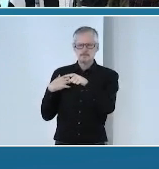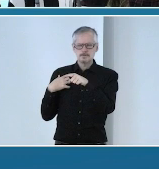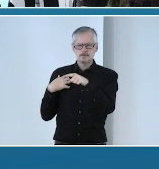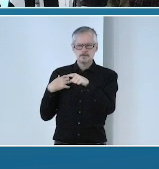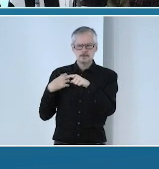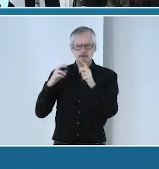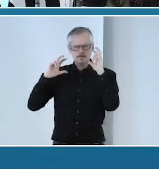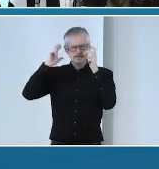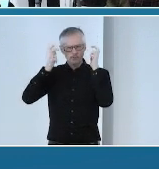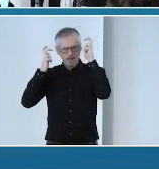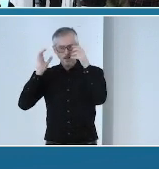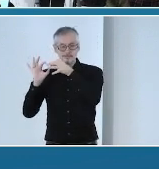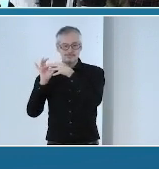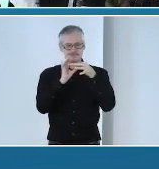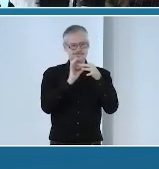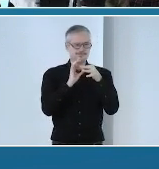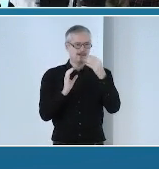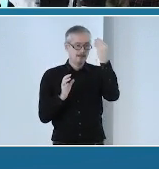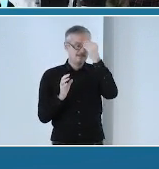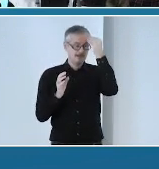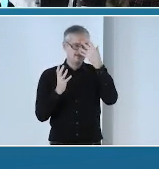et troubles vestibulaires.